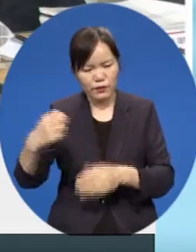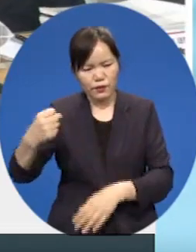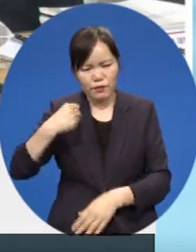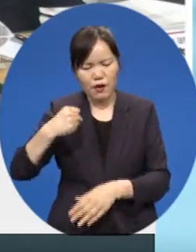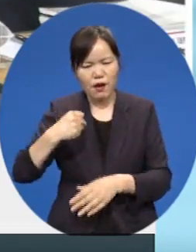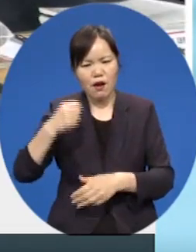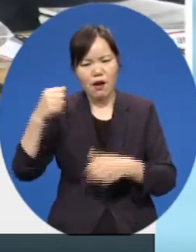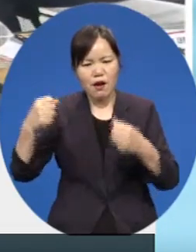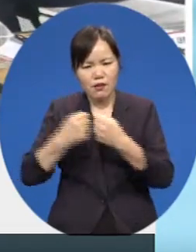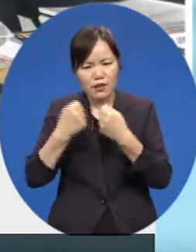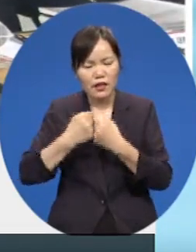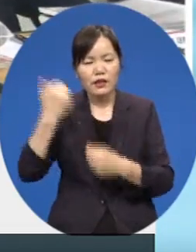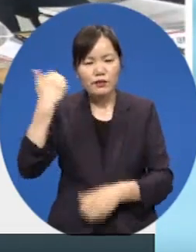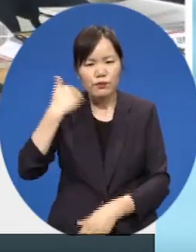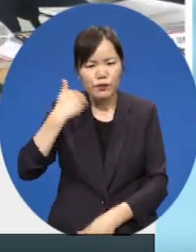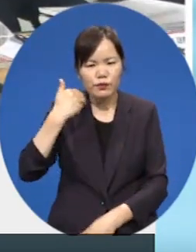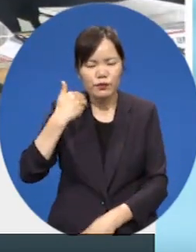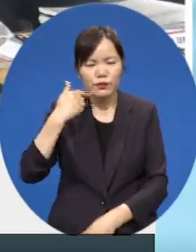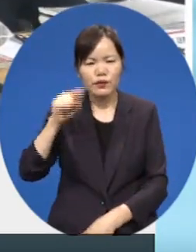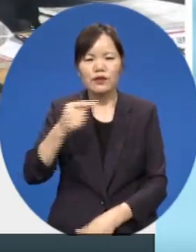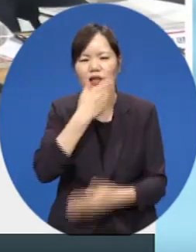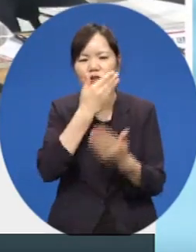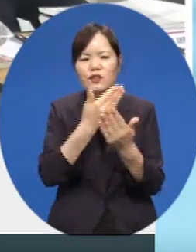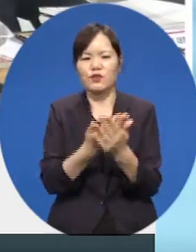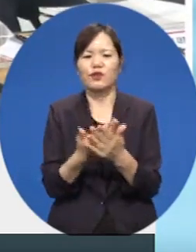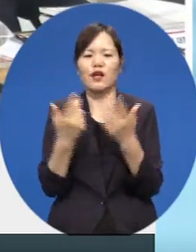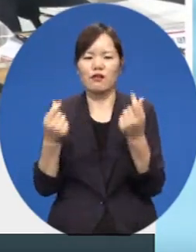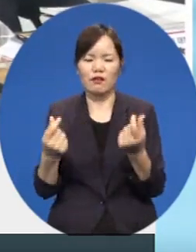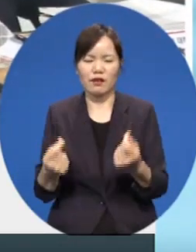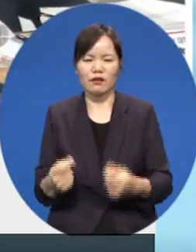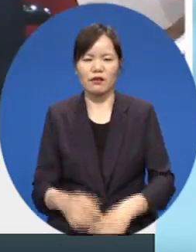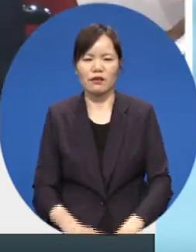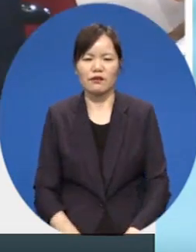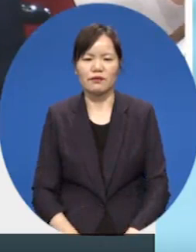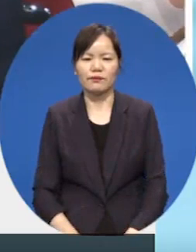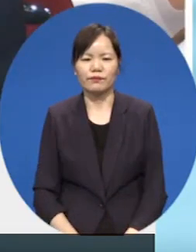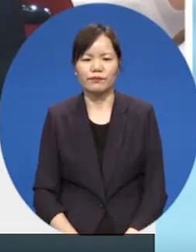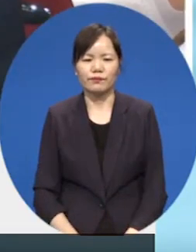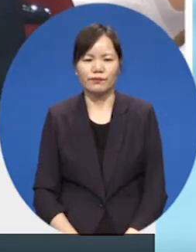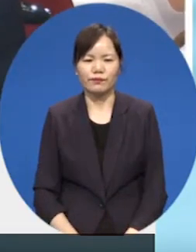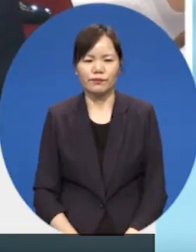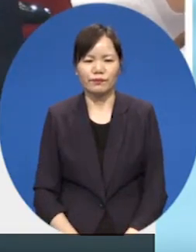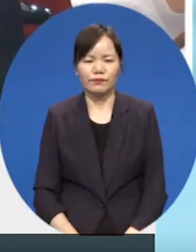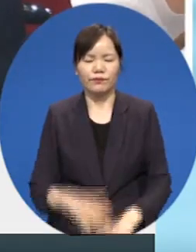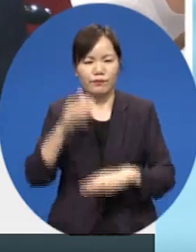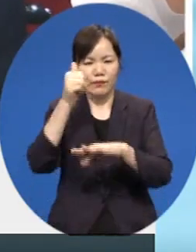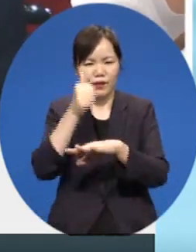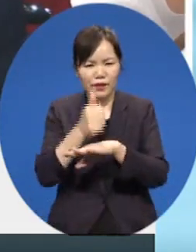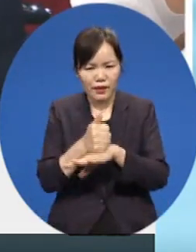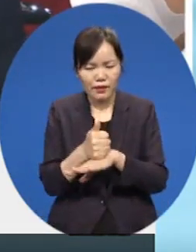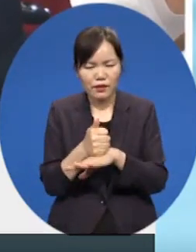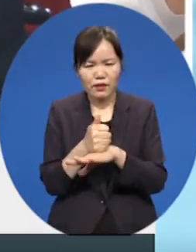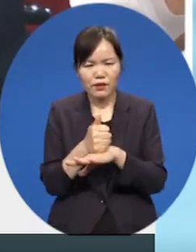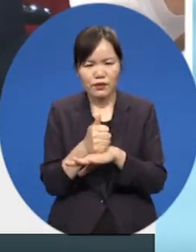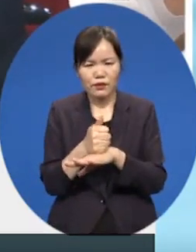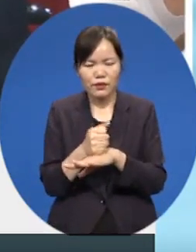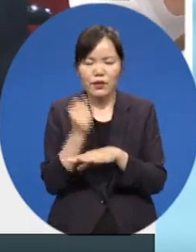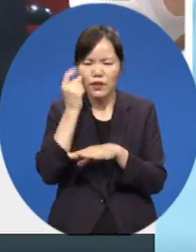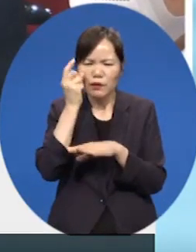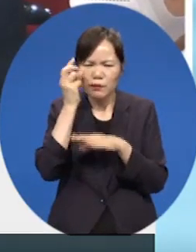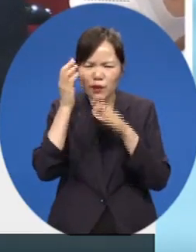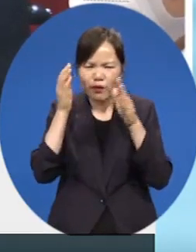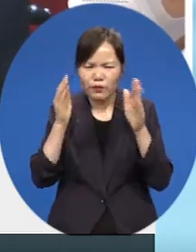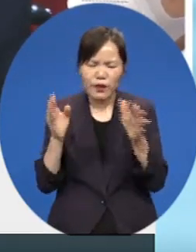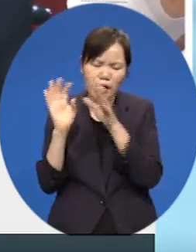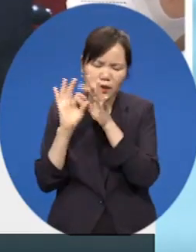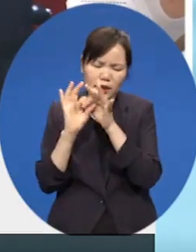누가 주도권을 가져가면서 승리하느냐 여기에 놓고 기싸움을 지금 굉장히 크게 하고 있는 거다. 결국은 이게 지금 몇 달째 끌어오고 네.